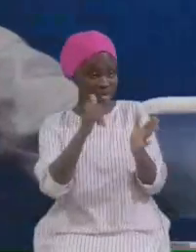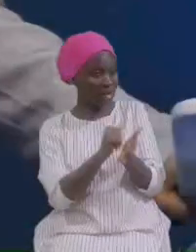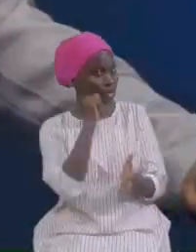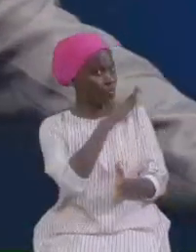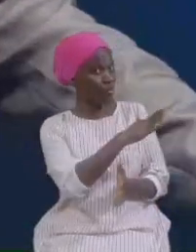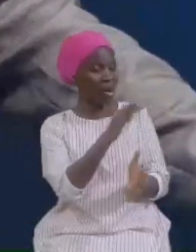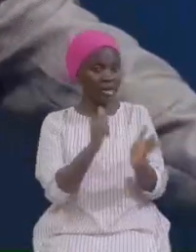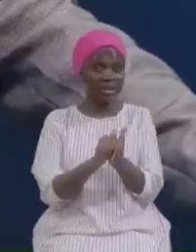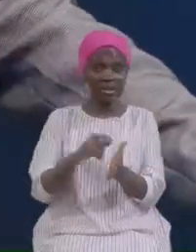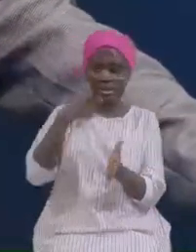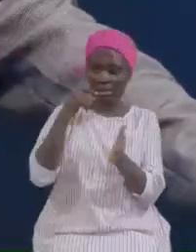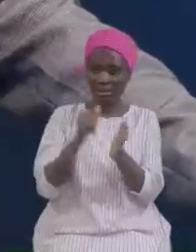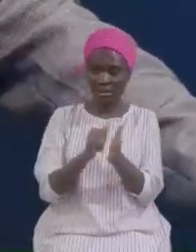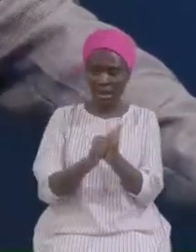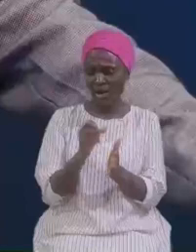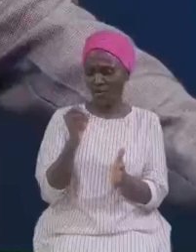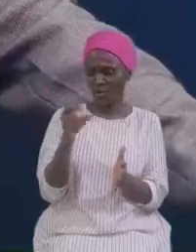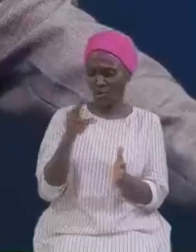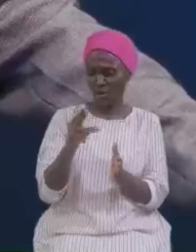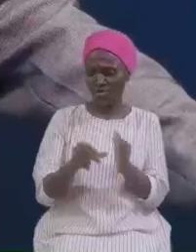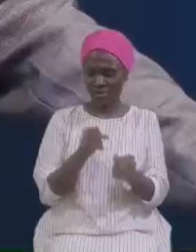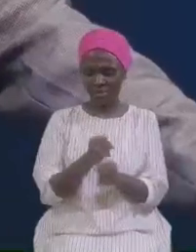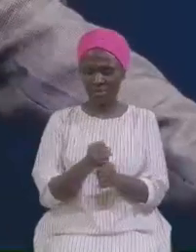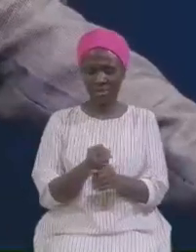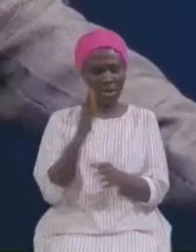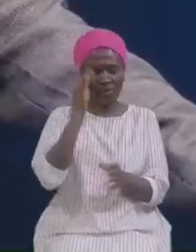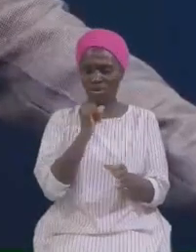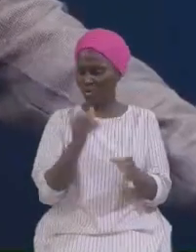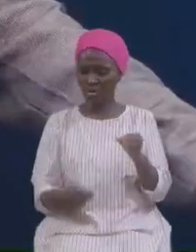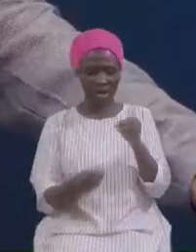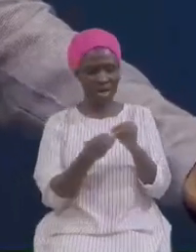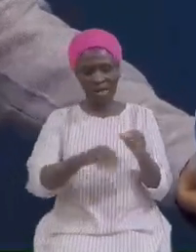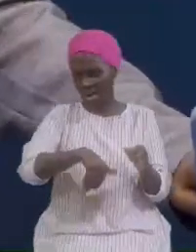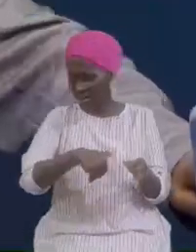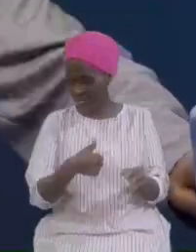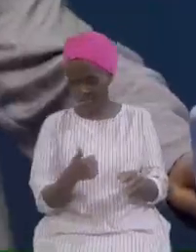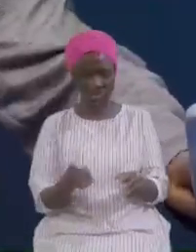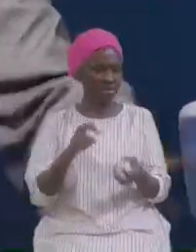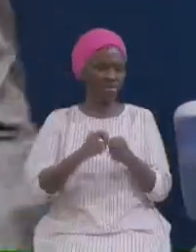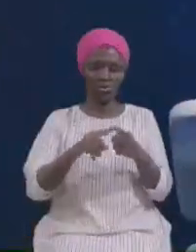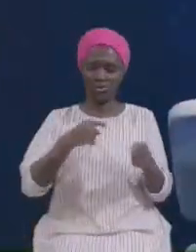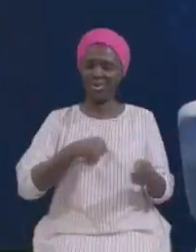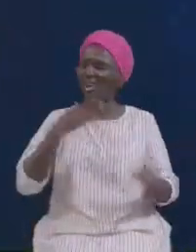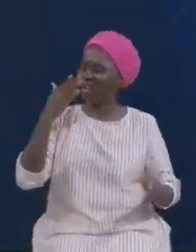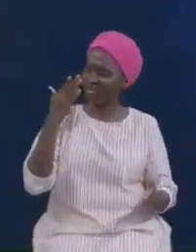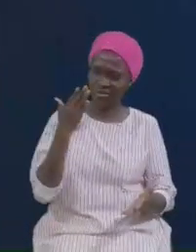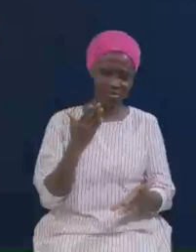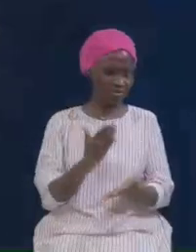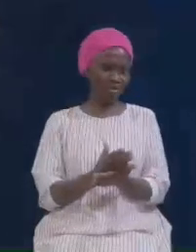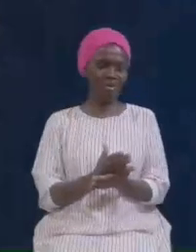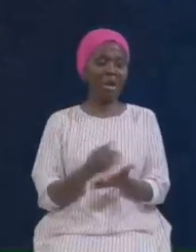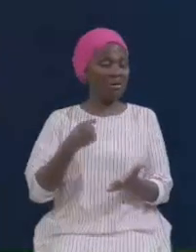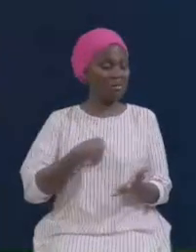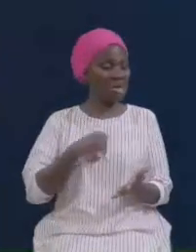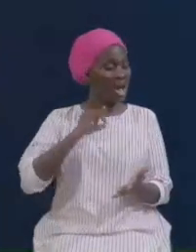dit, problème de 12 ans ne va pas ajouter notre jour. Assez, c'est assez. Je ne